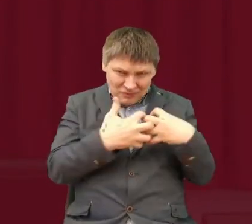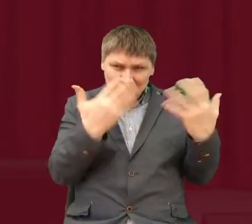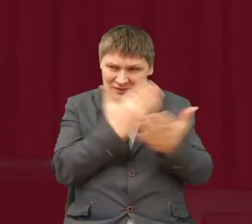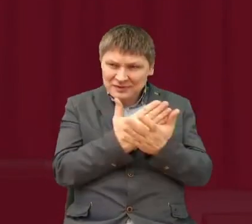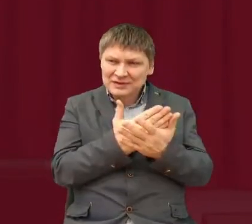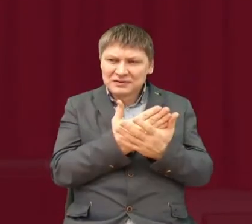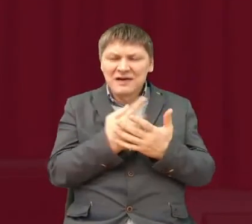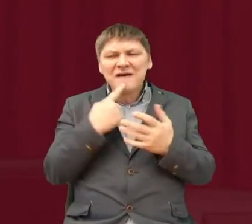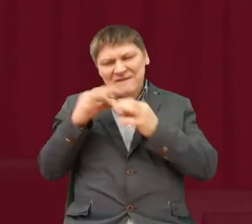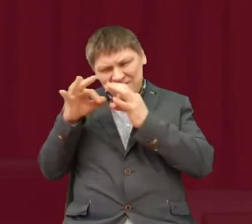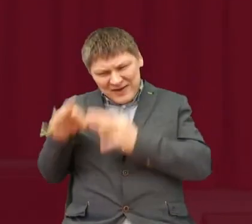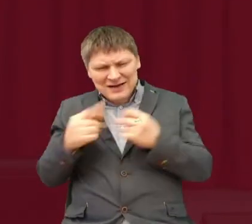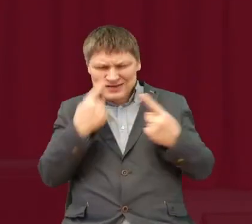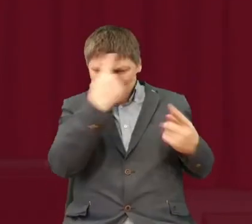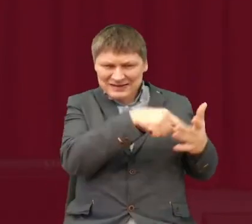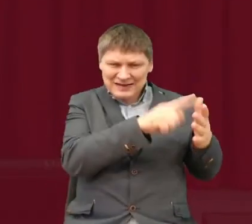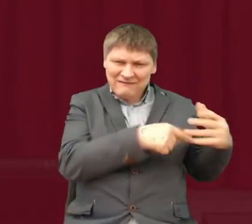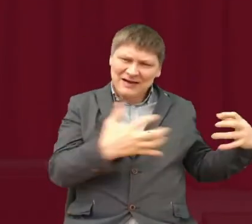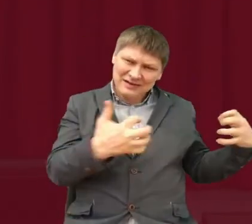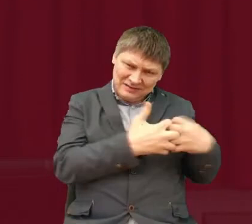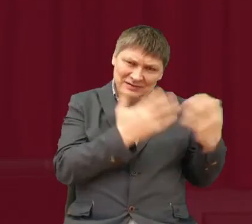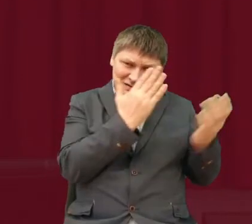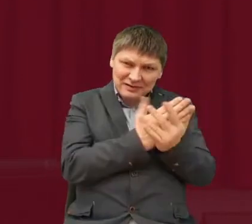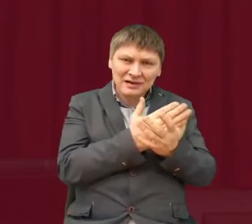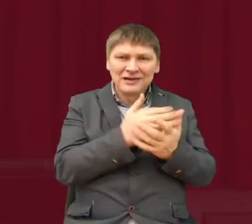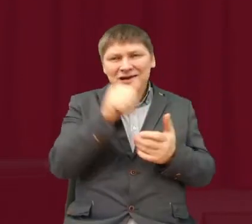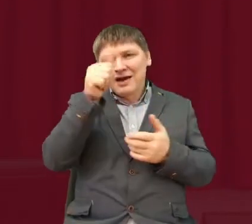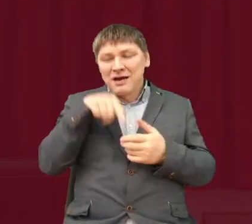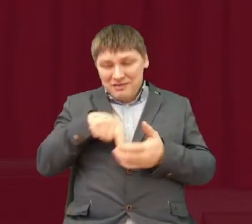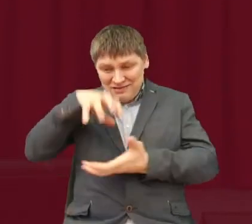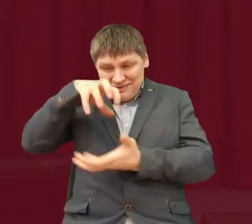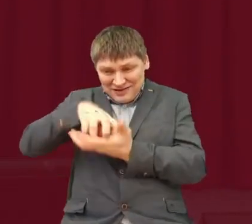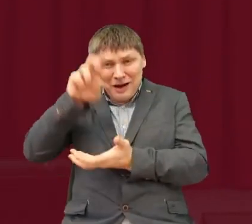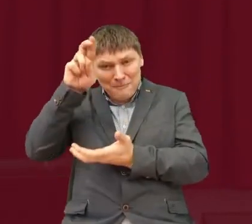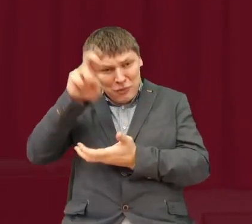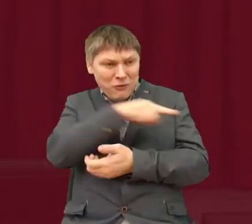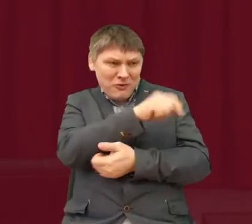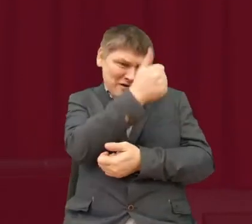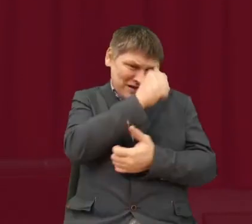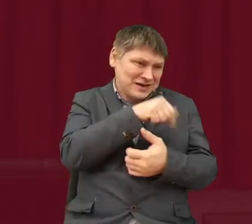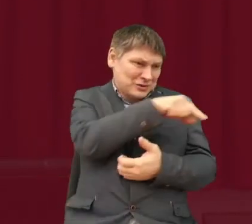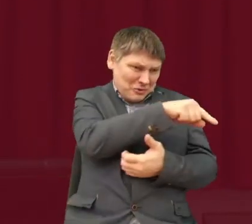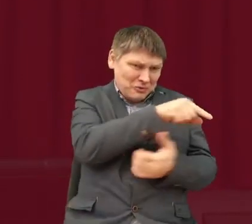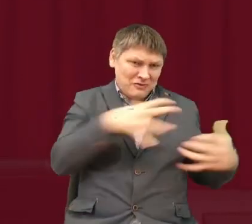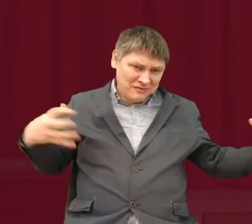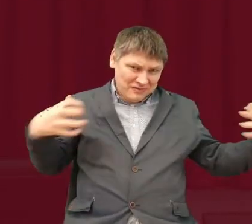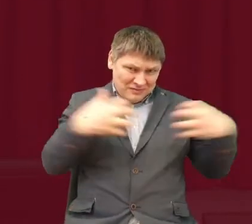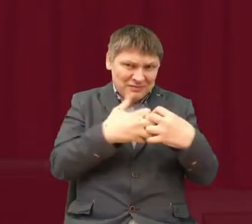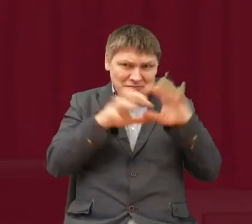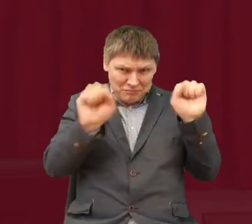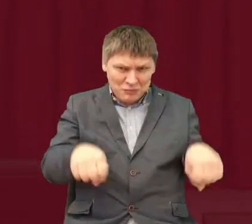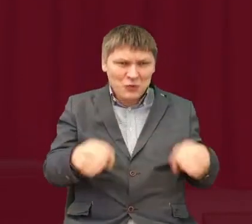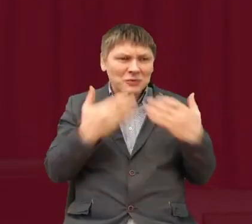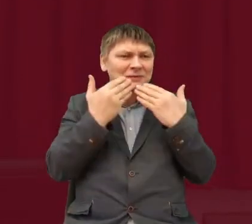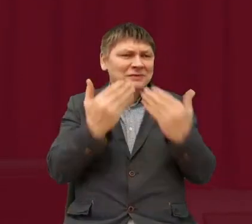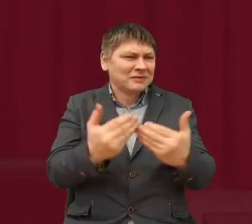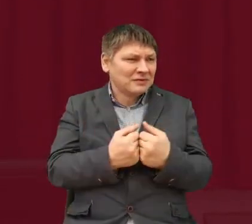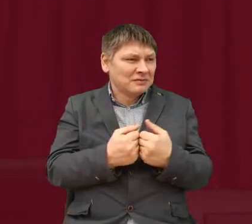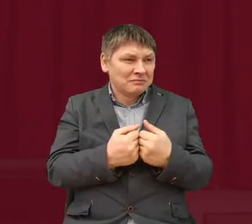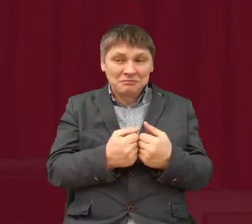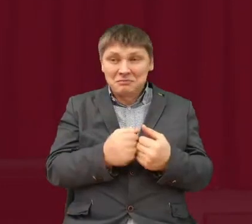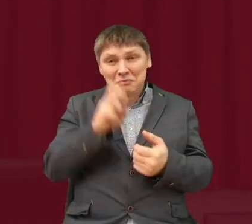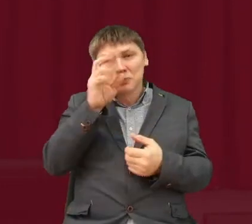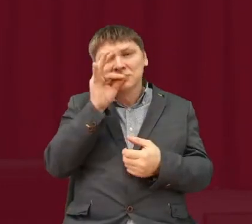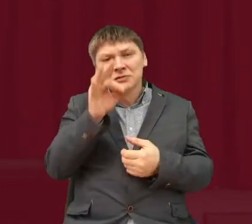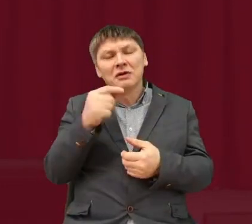неверным Какая совместимость храма Божия с идолами ибо вы Храм Бога живого как сказал Бог